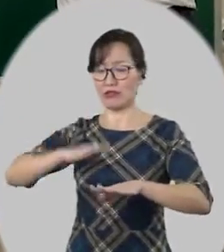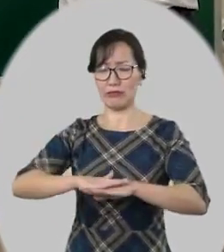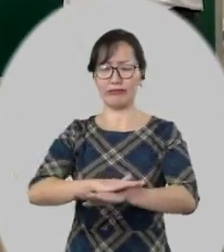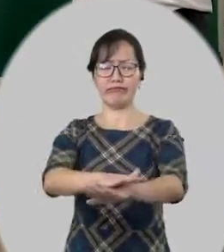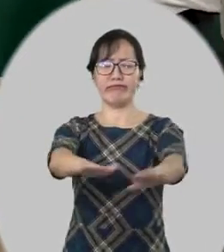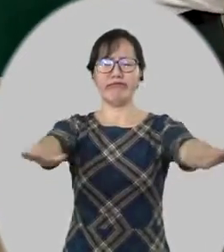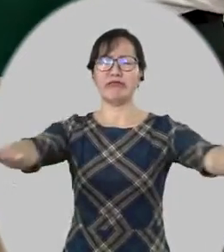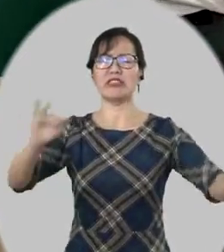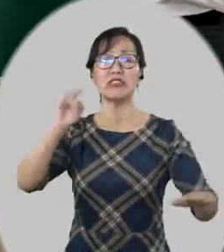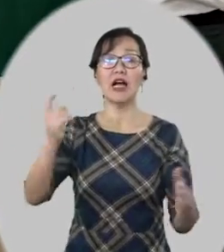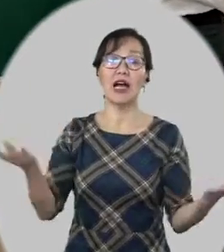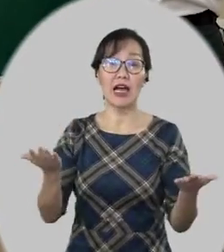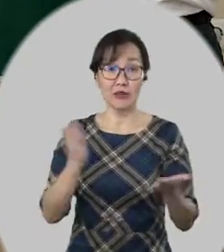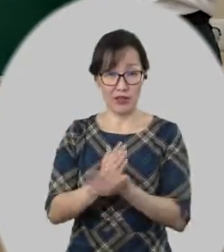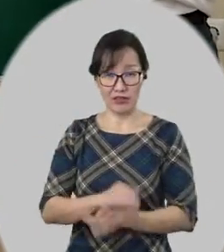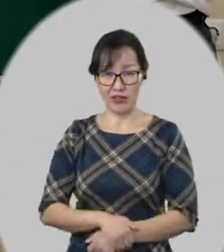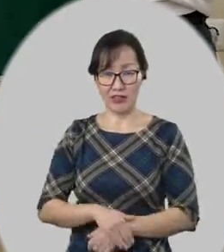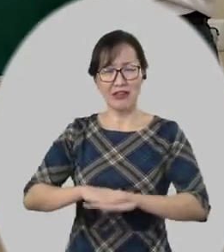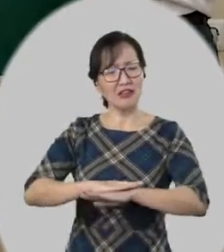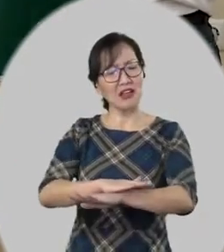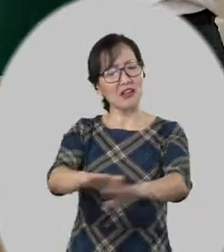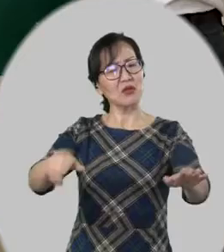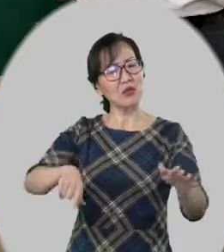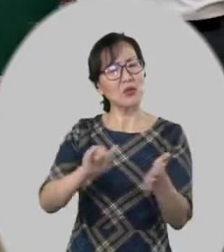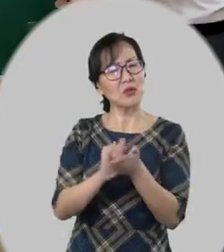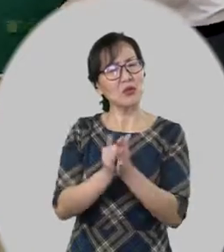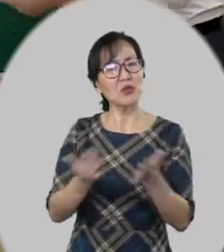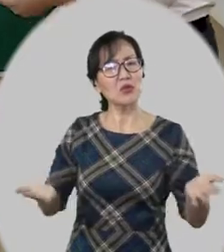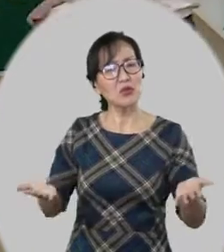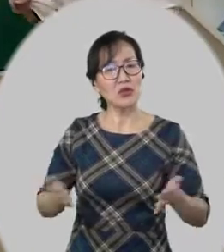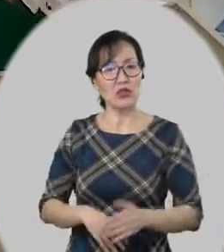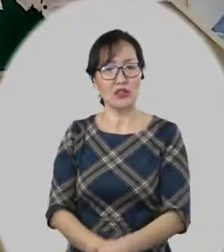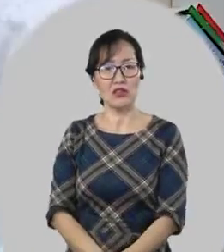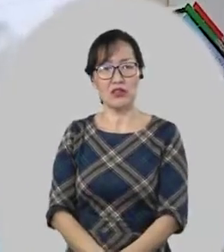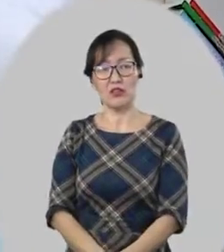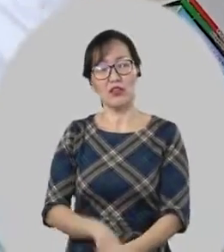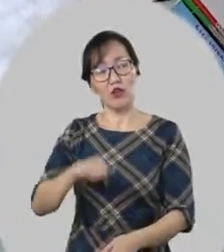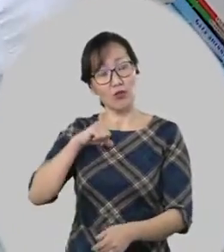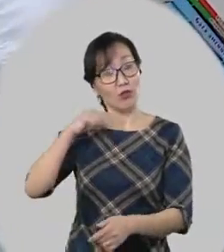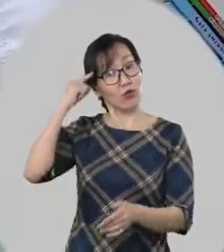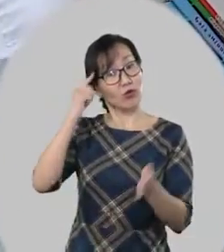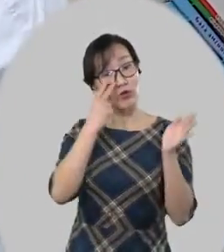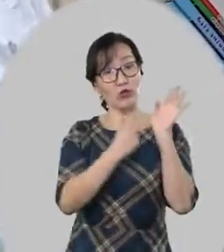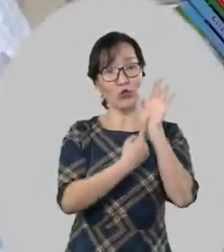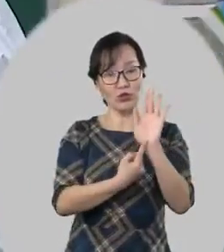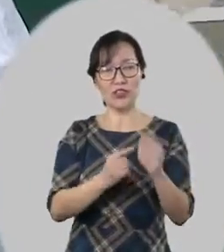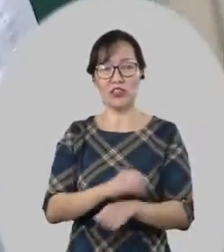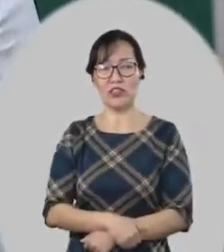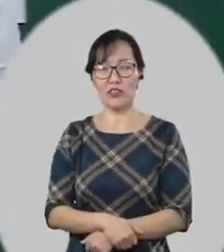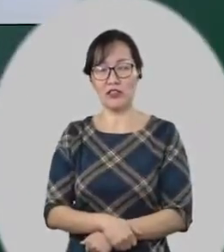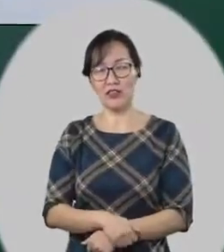За, талархаг гэдэг маань ямар учир утгатай үг юм бэ гэд бүгдээрээ хэрэгцүүлж бодъё. Тэгэхээр тал газар